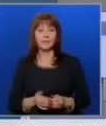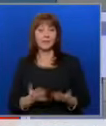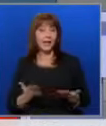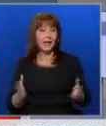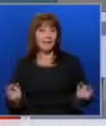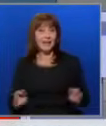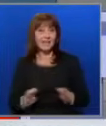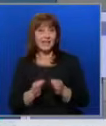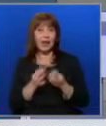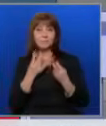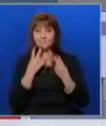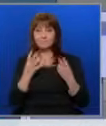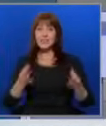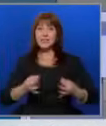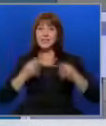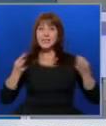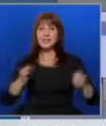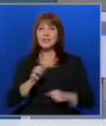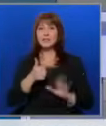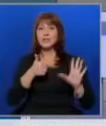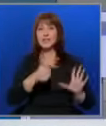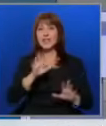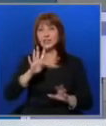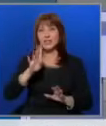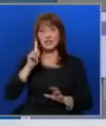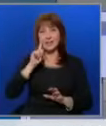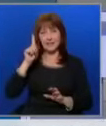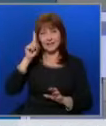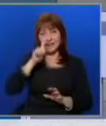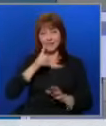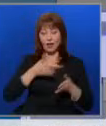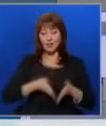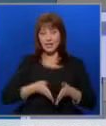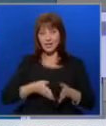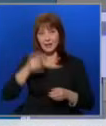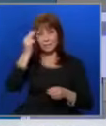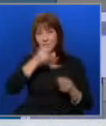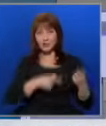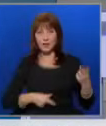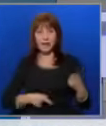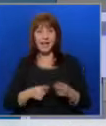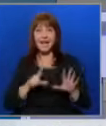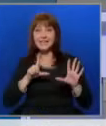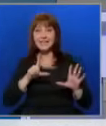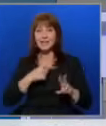И на финала нека честитим 64-тия рожден ден на Българската национална телевизия. На 7